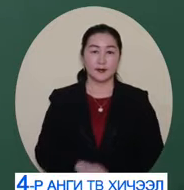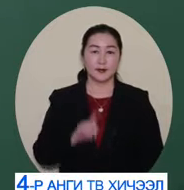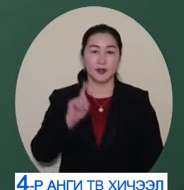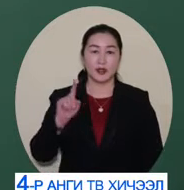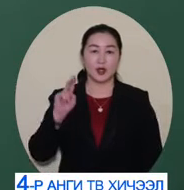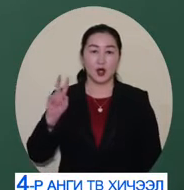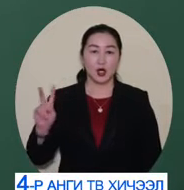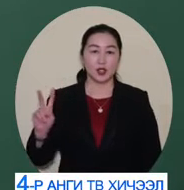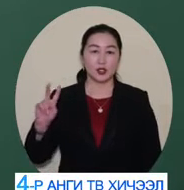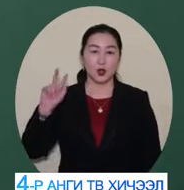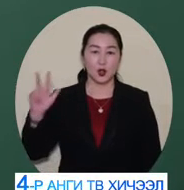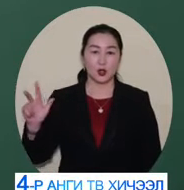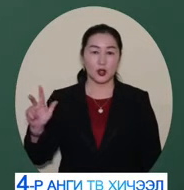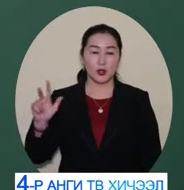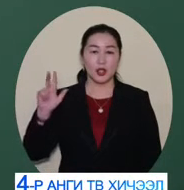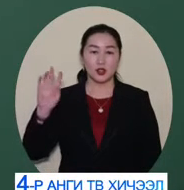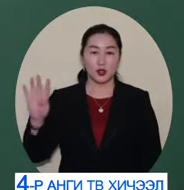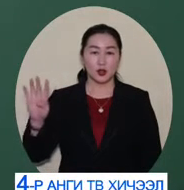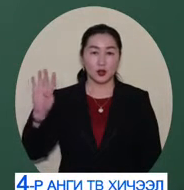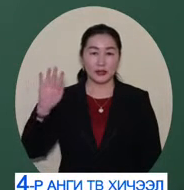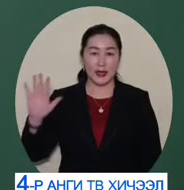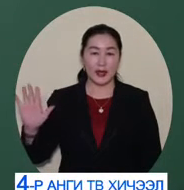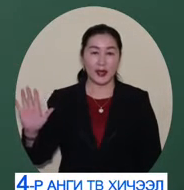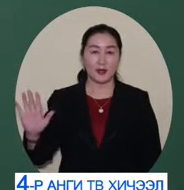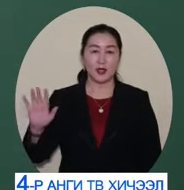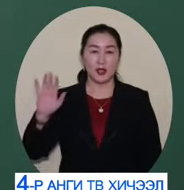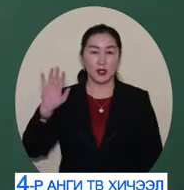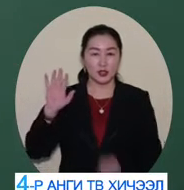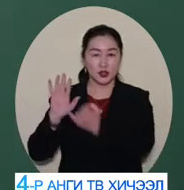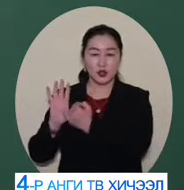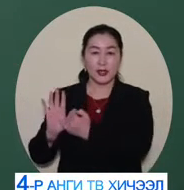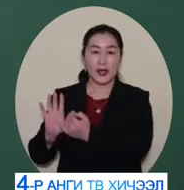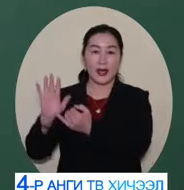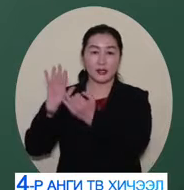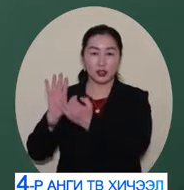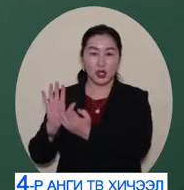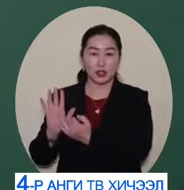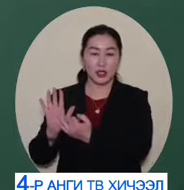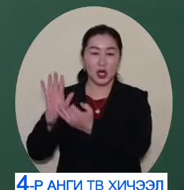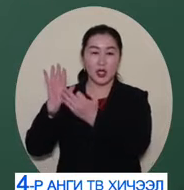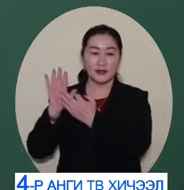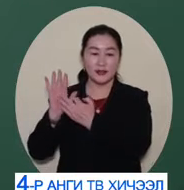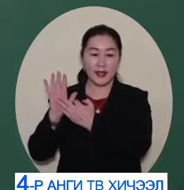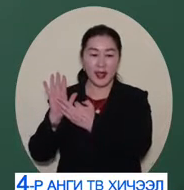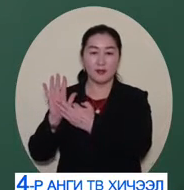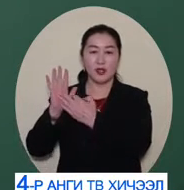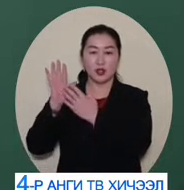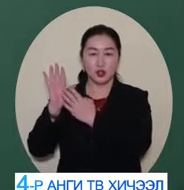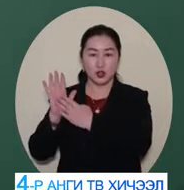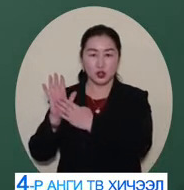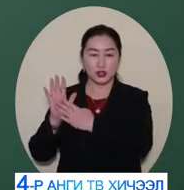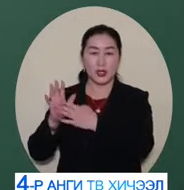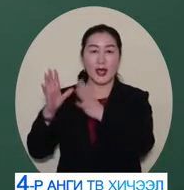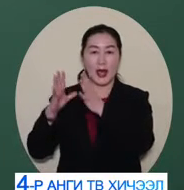юм бол дараа нь ширээнийх нь найз охин арын ширээний хүү. Гурлаа хэрхэн тэнгилснийг өдөрөө